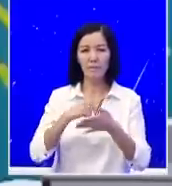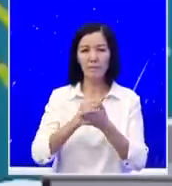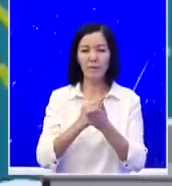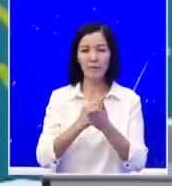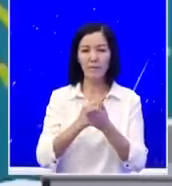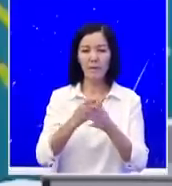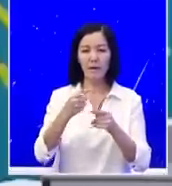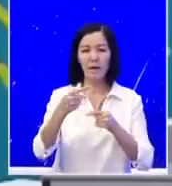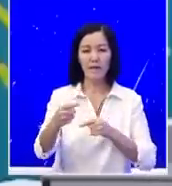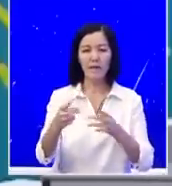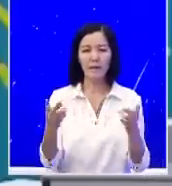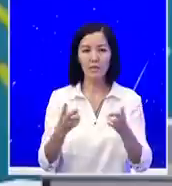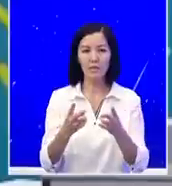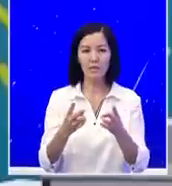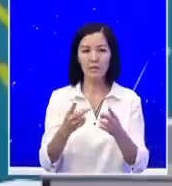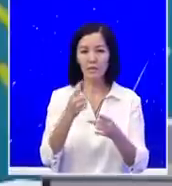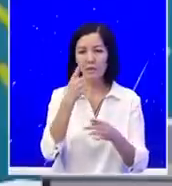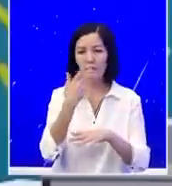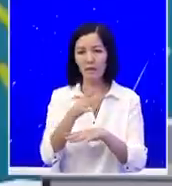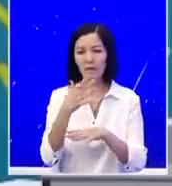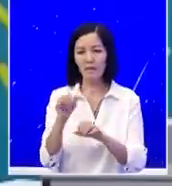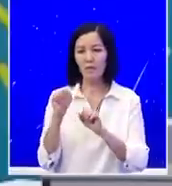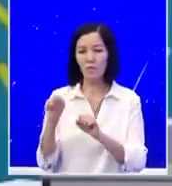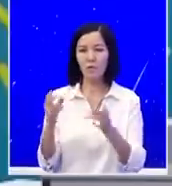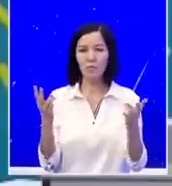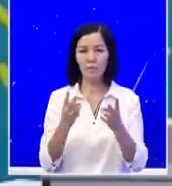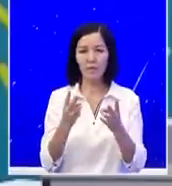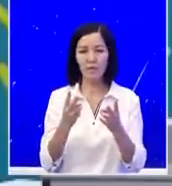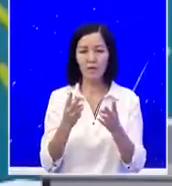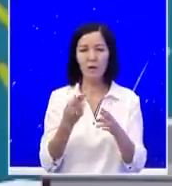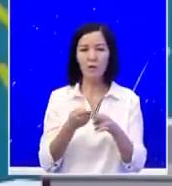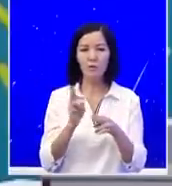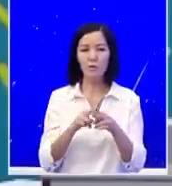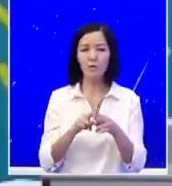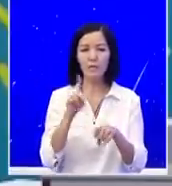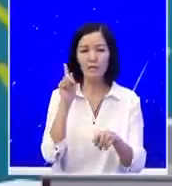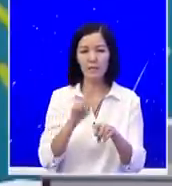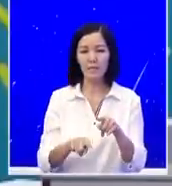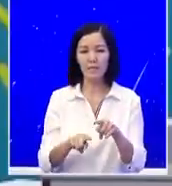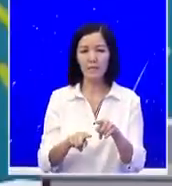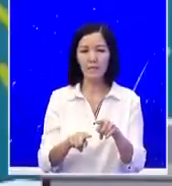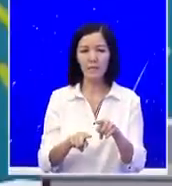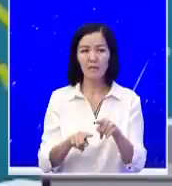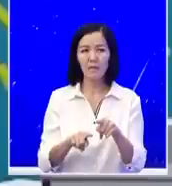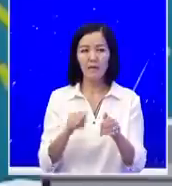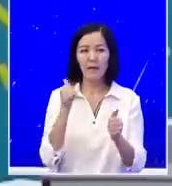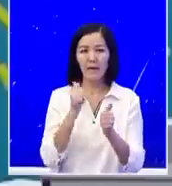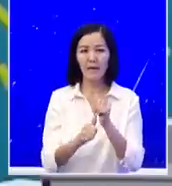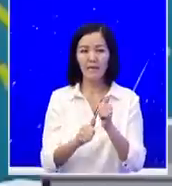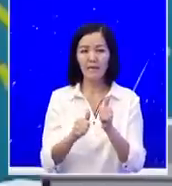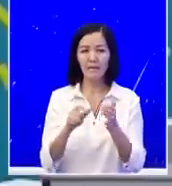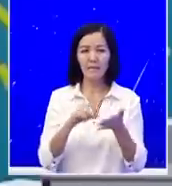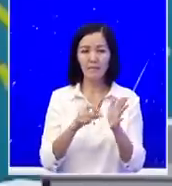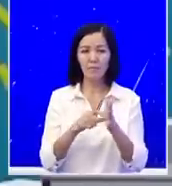Арақашықты далада тұрса да, далада өткізсе де сақтауымыз қажет. Сондықтан қысқа уақытта осы әр сынып бойынша